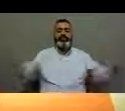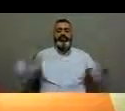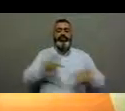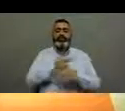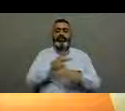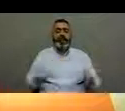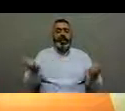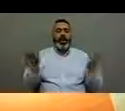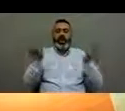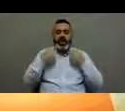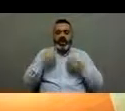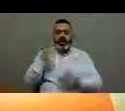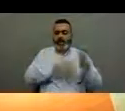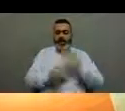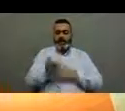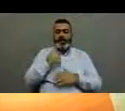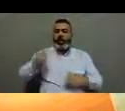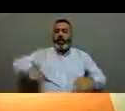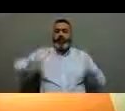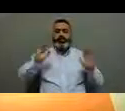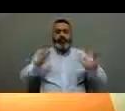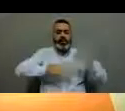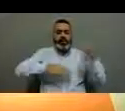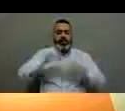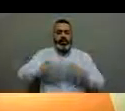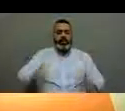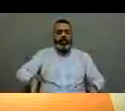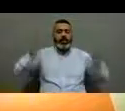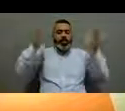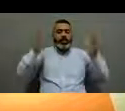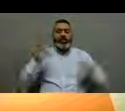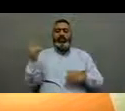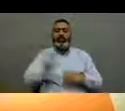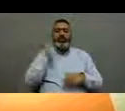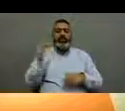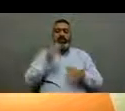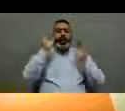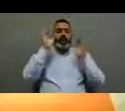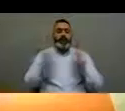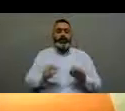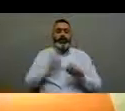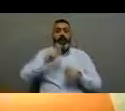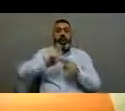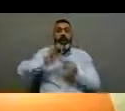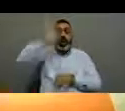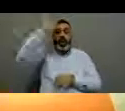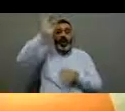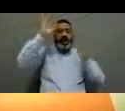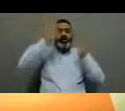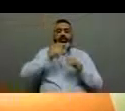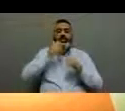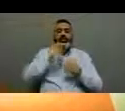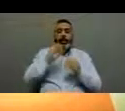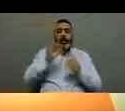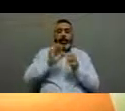people, so naturally, when they built the town, the community decided it was pointless to have ceilings 10 foot high and doors 7 foot high. So